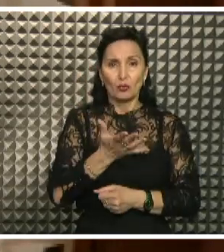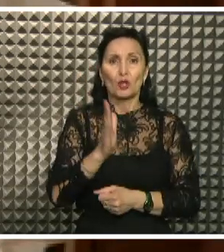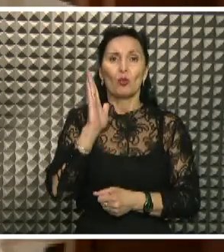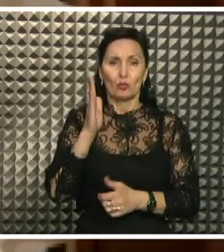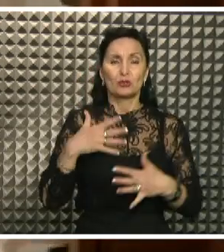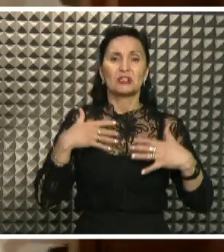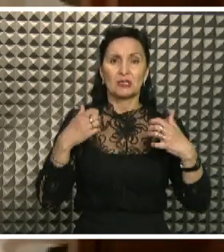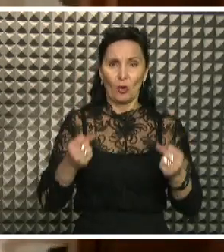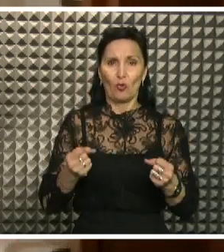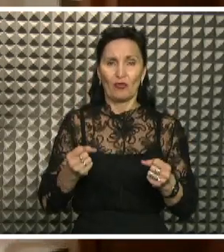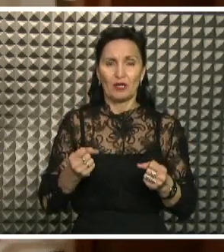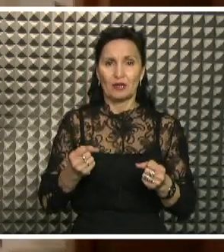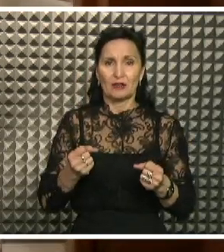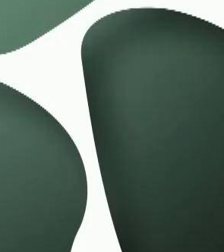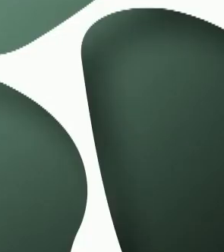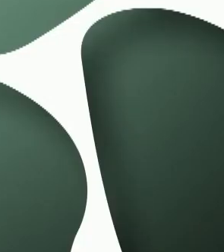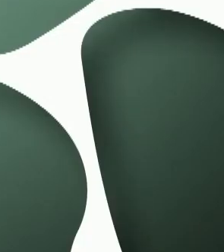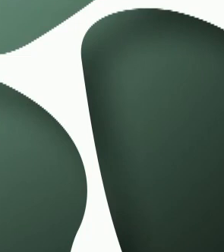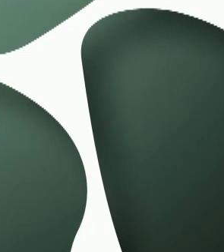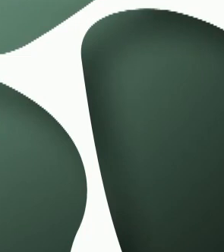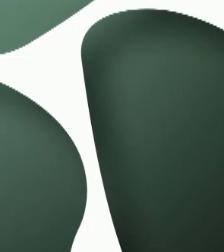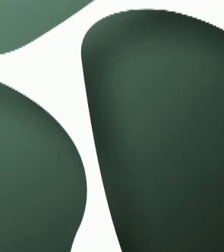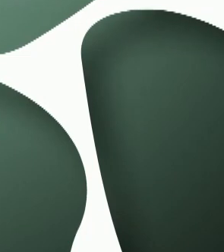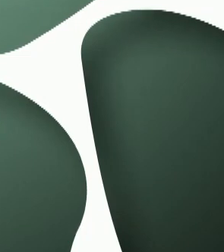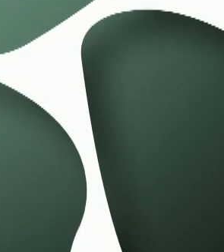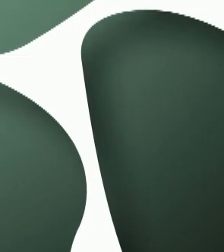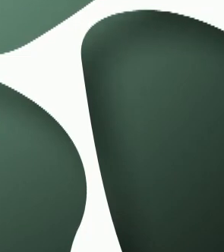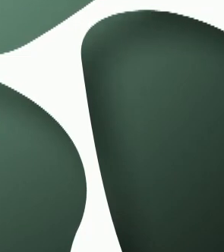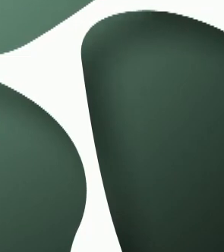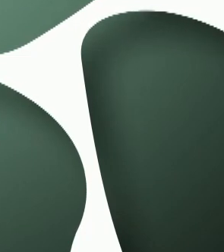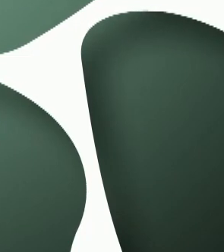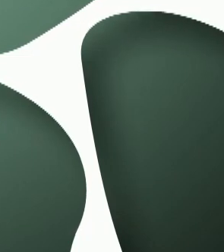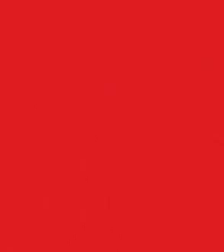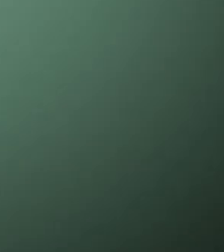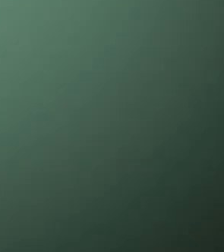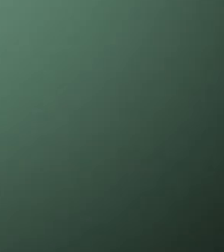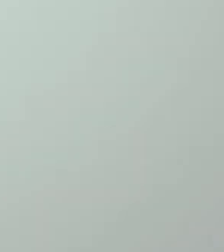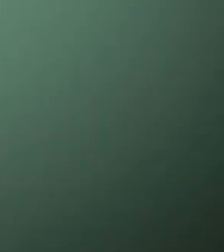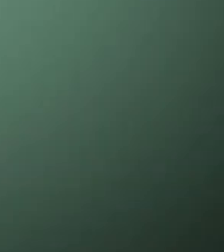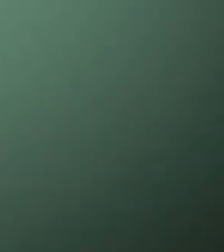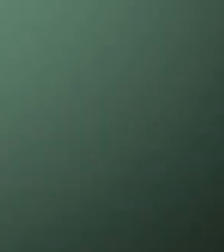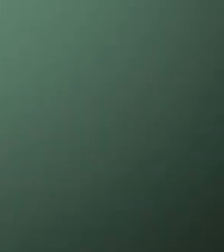будьте здоровы!